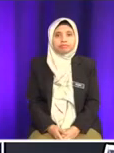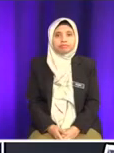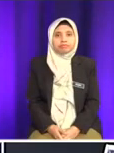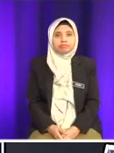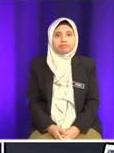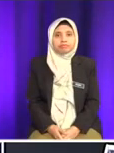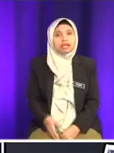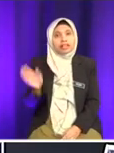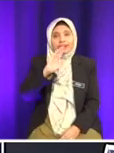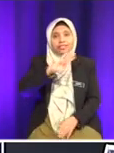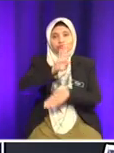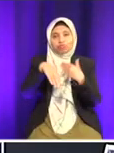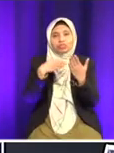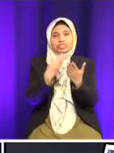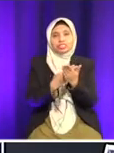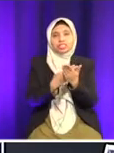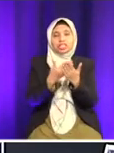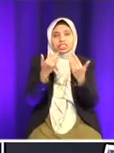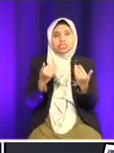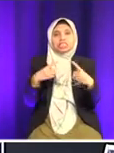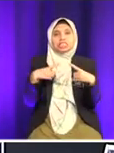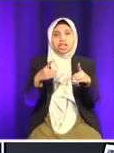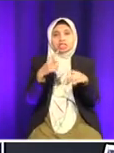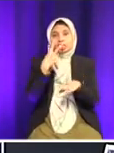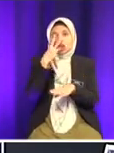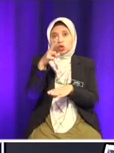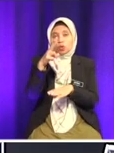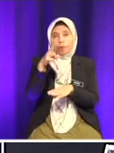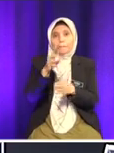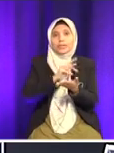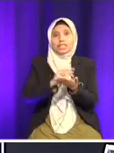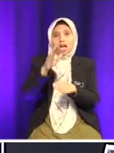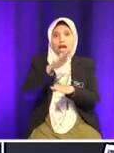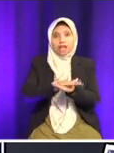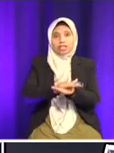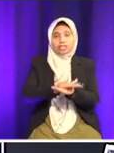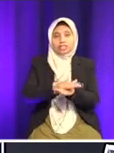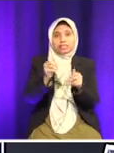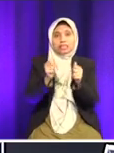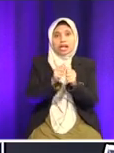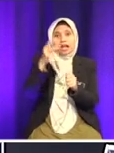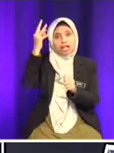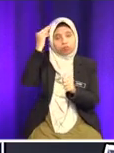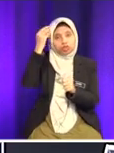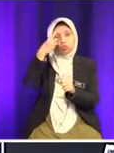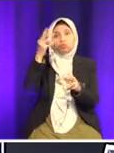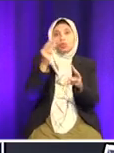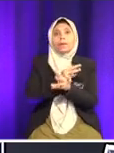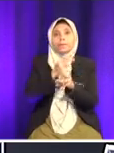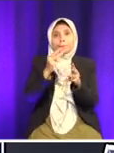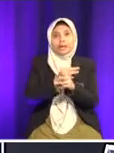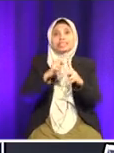Hai semua anda sedang menonton slot Menengah Atas bersama saya Chris MJ untuk mata pelajaran matematika